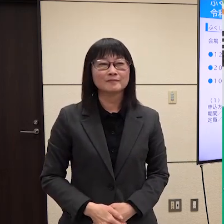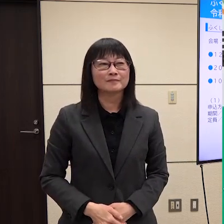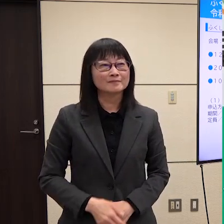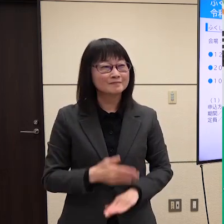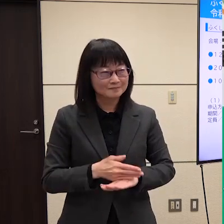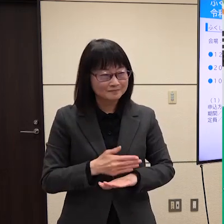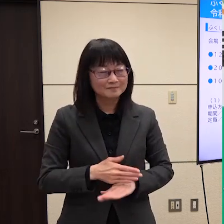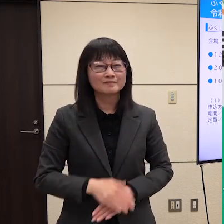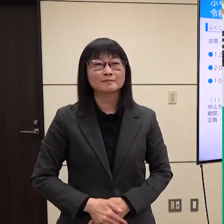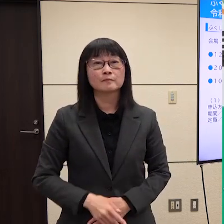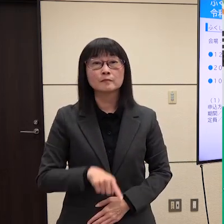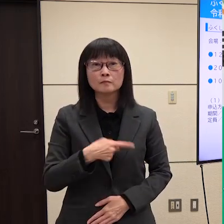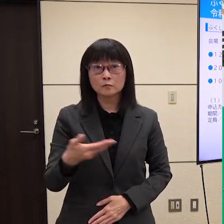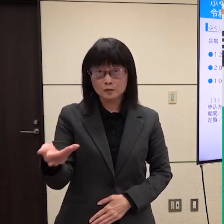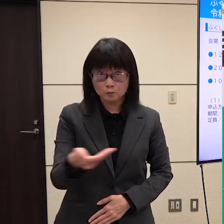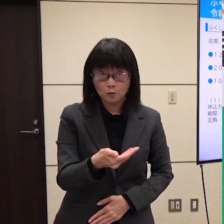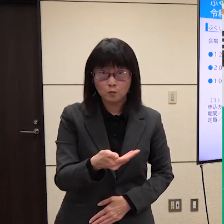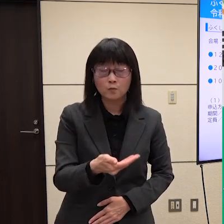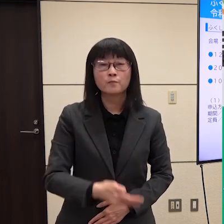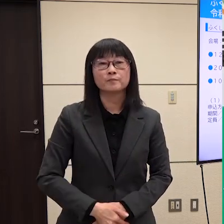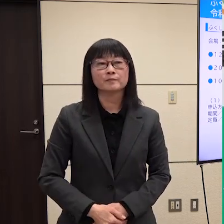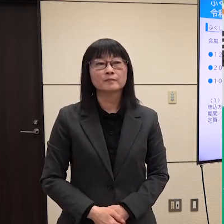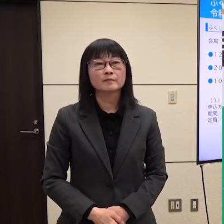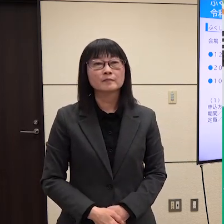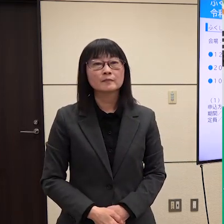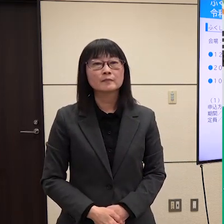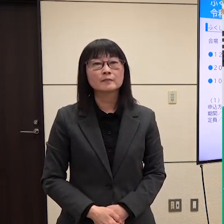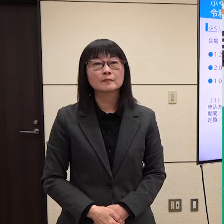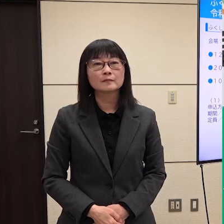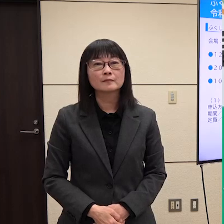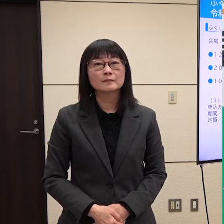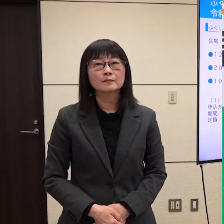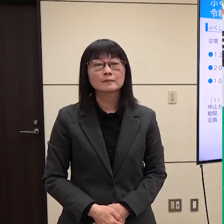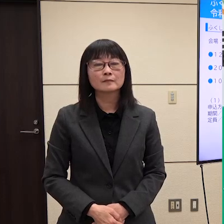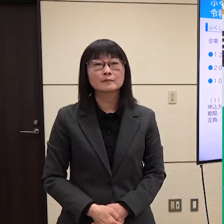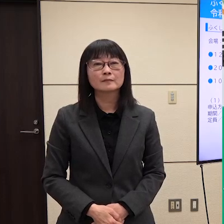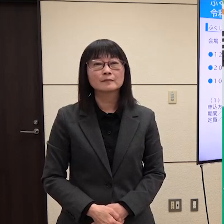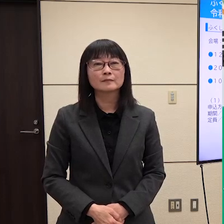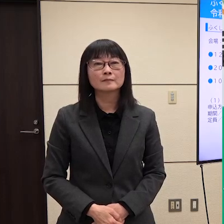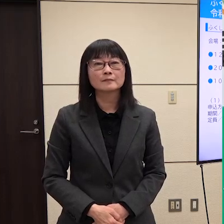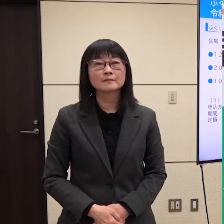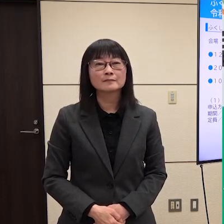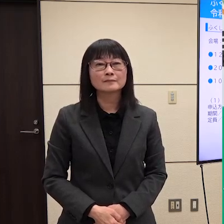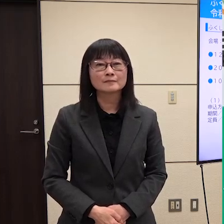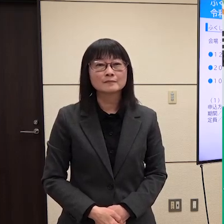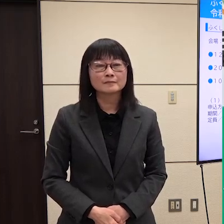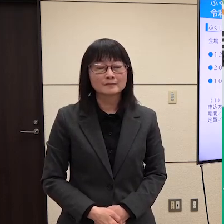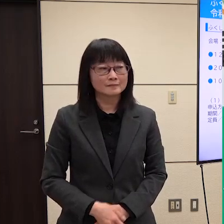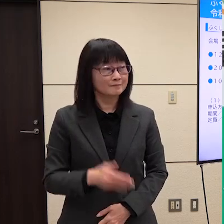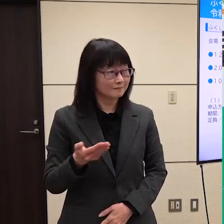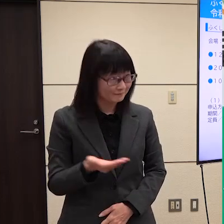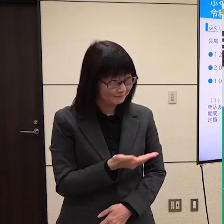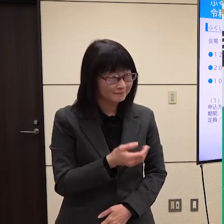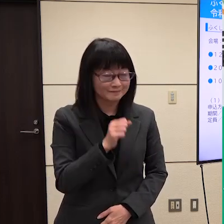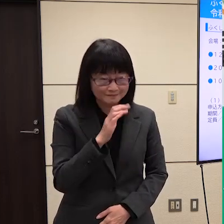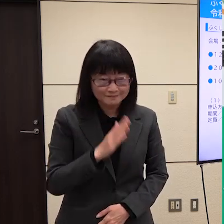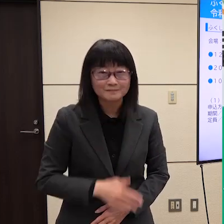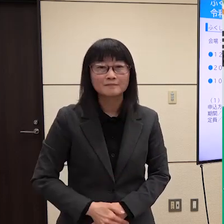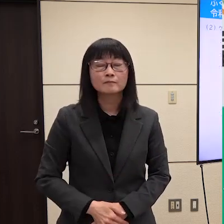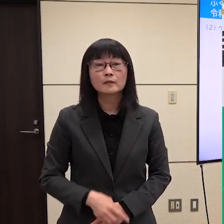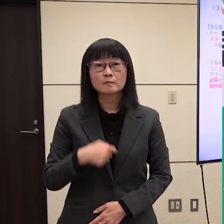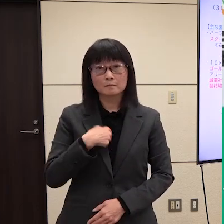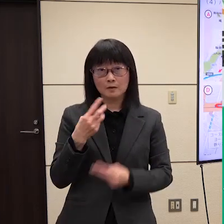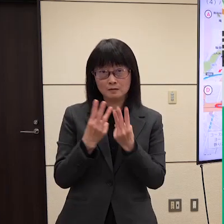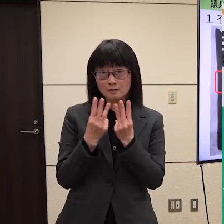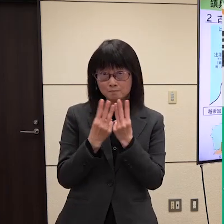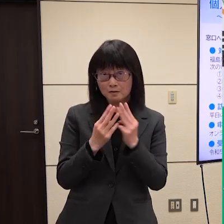その他ございますか。みゆうさん。 福島みゆう水野と申します。はい、マイナンバーカード